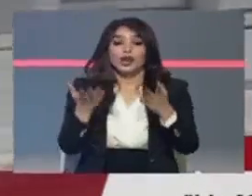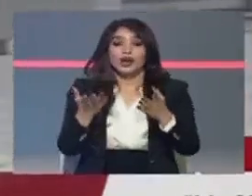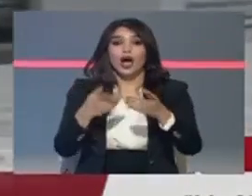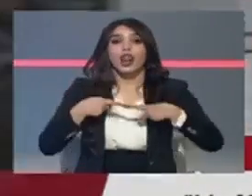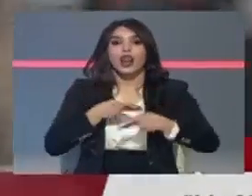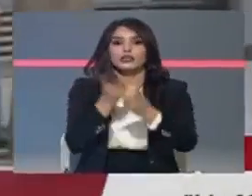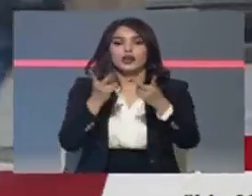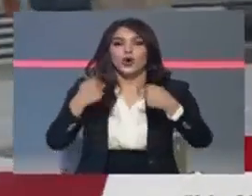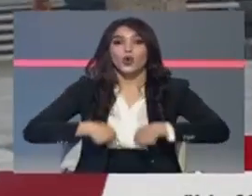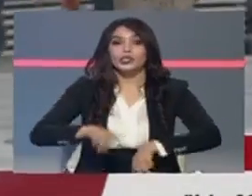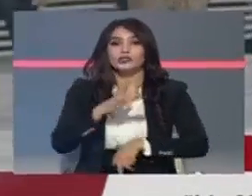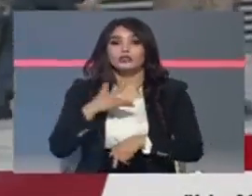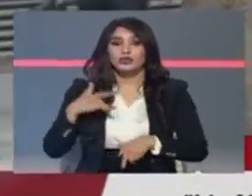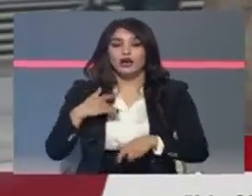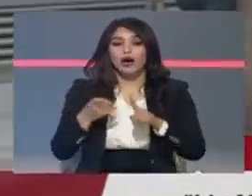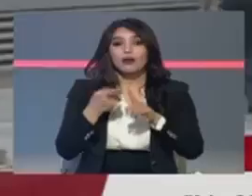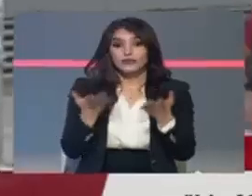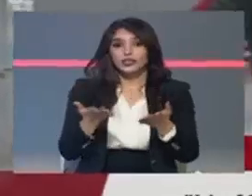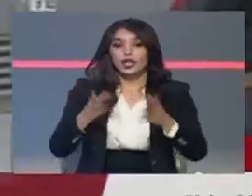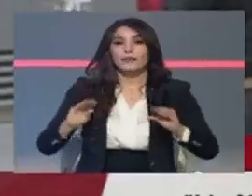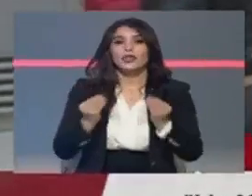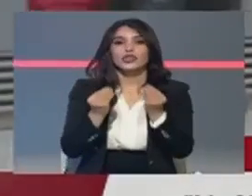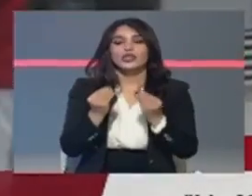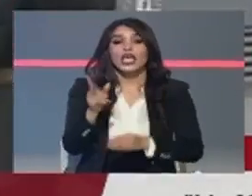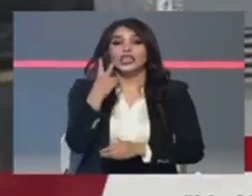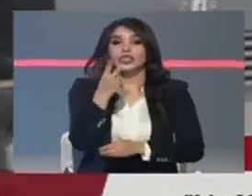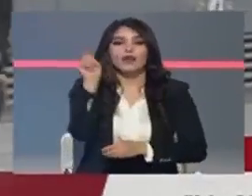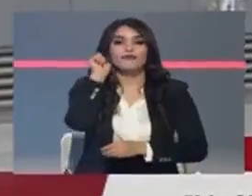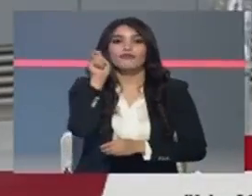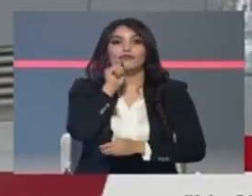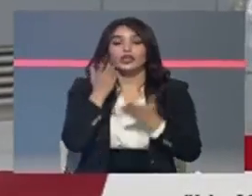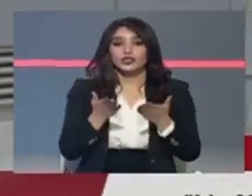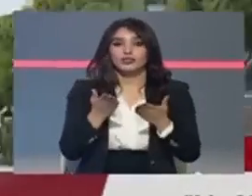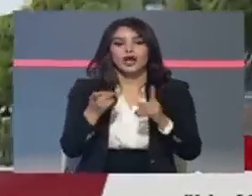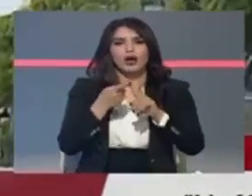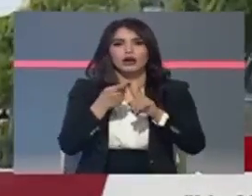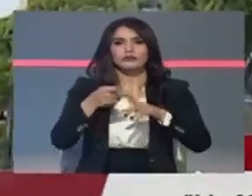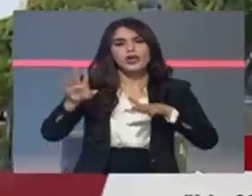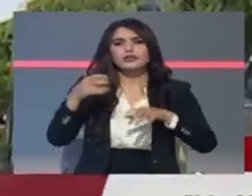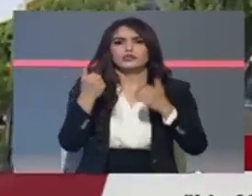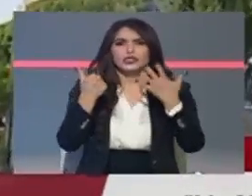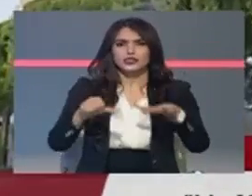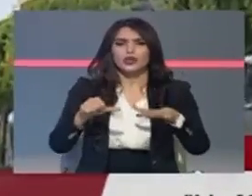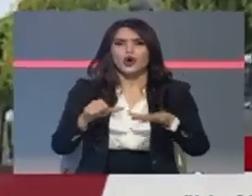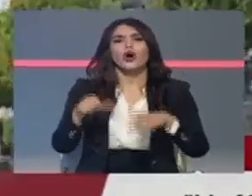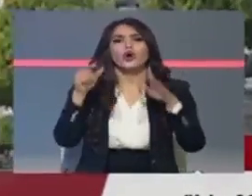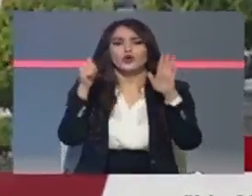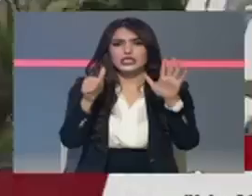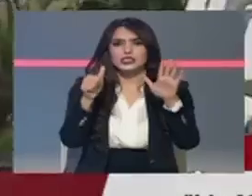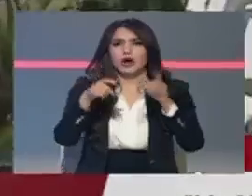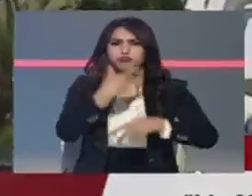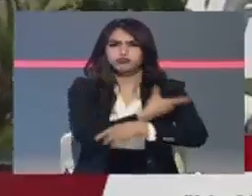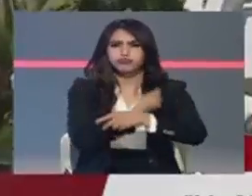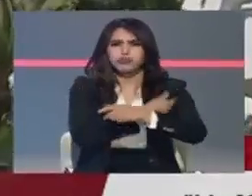أعلنتها اليوم وزارة الصحة، وذلك بتاريخ 2 أفريل الجاري إثر القيام ب 606 تحاليل